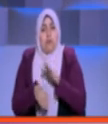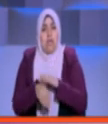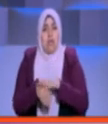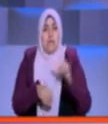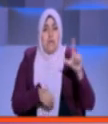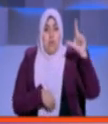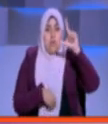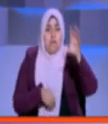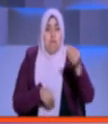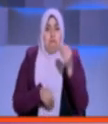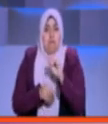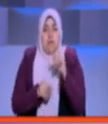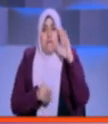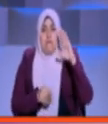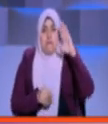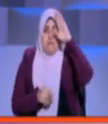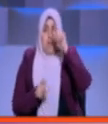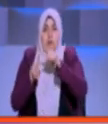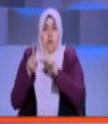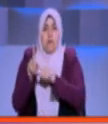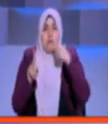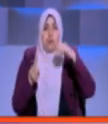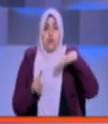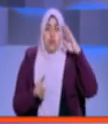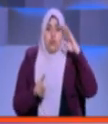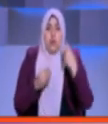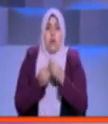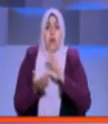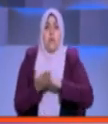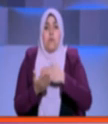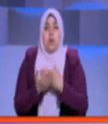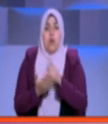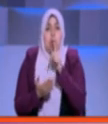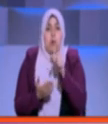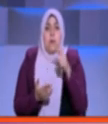رسميا برئاسة الحكومة العراقية. الشكر كذلك لزميلتنا مروى